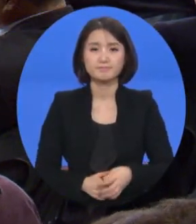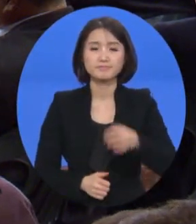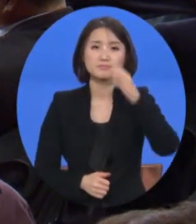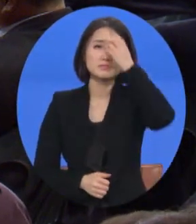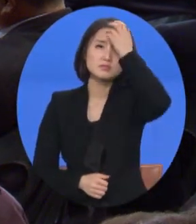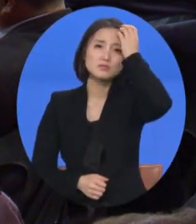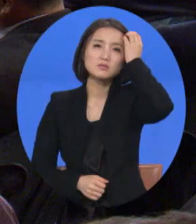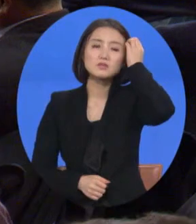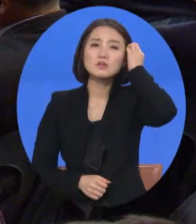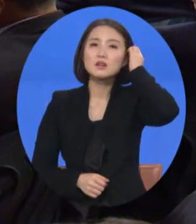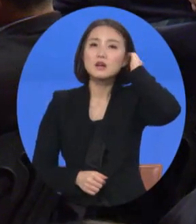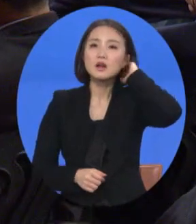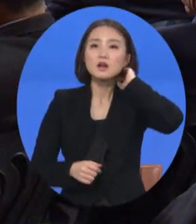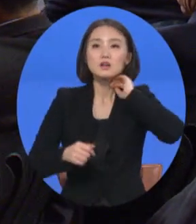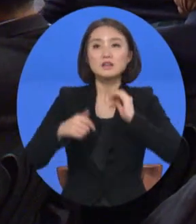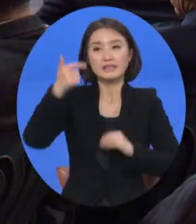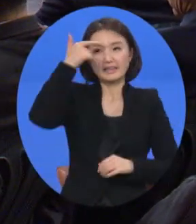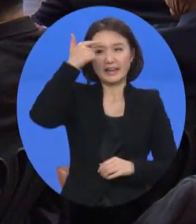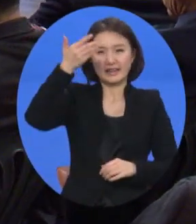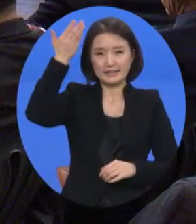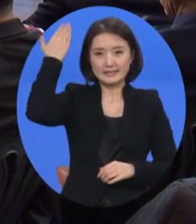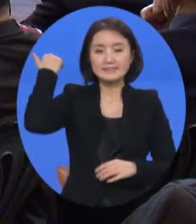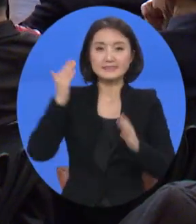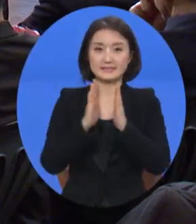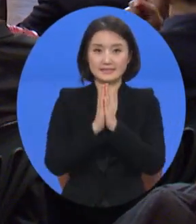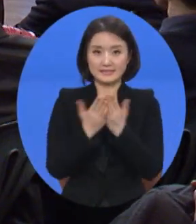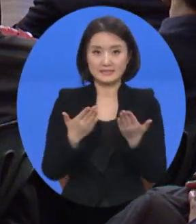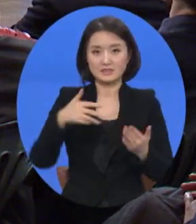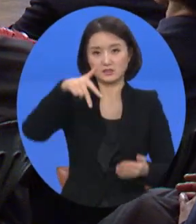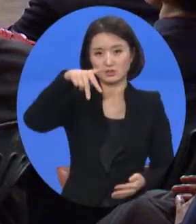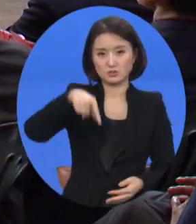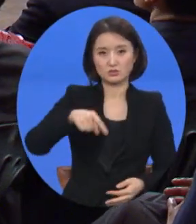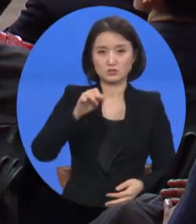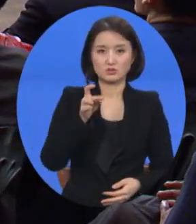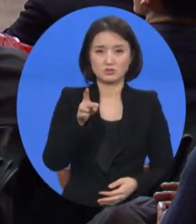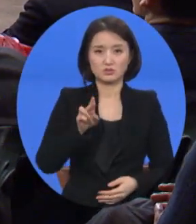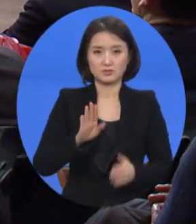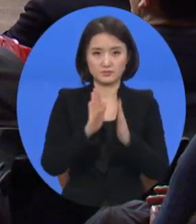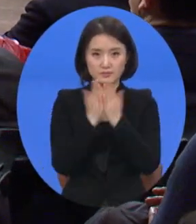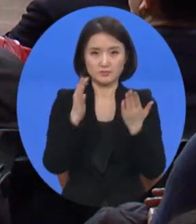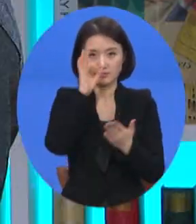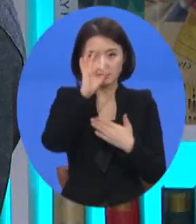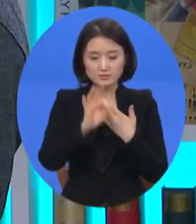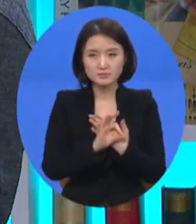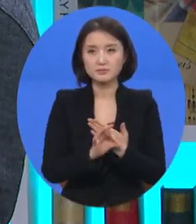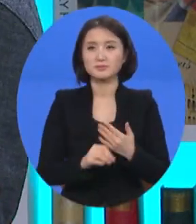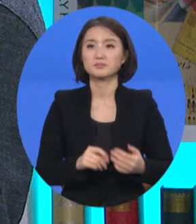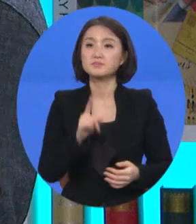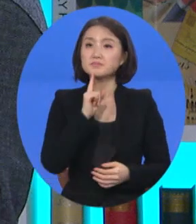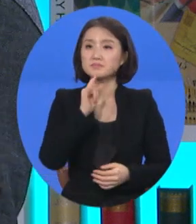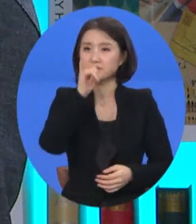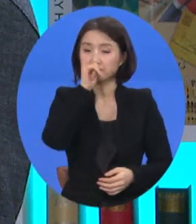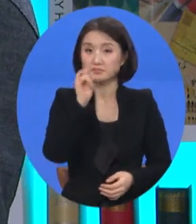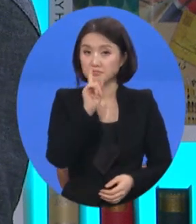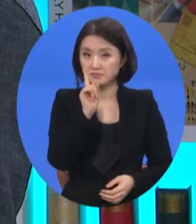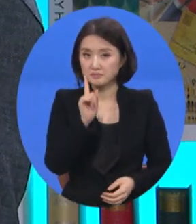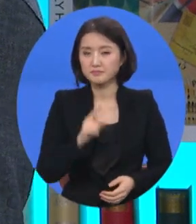취역 에 보면 이런 표현이 나옵니다 무슨 팬의 하면은 배 이는 호 변이 오 예